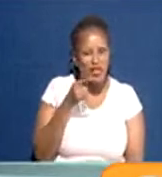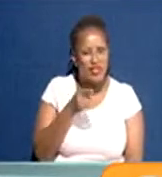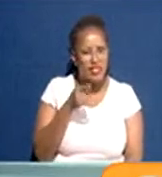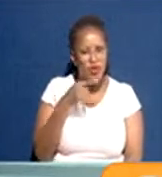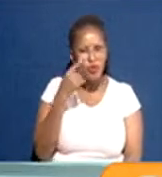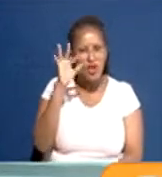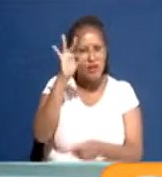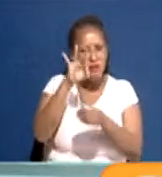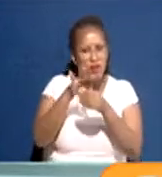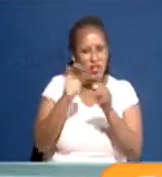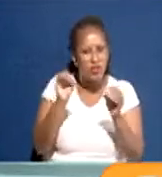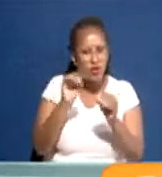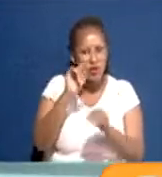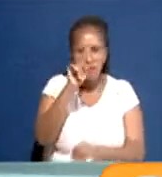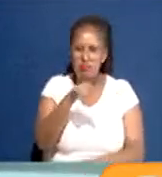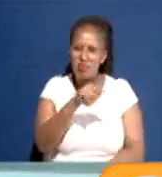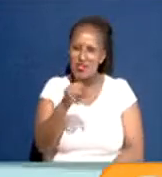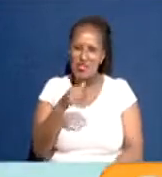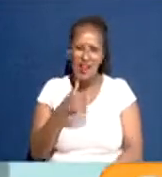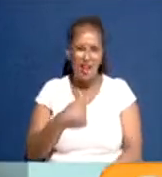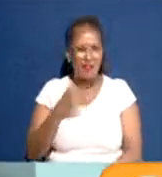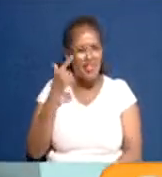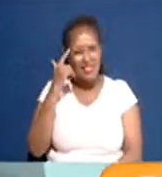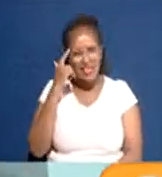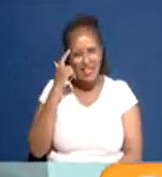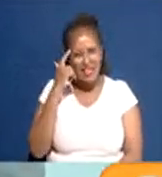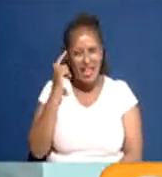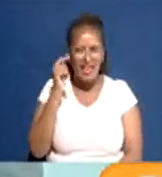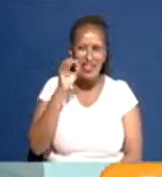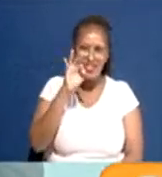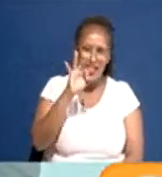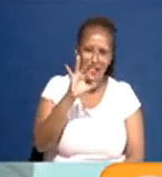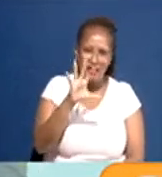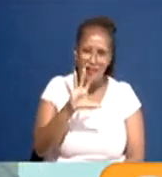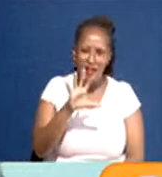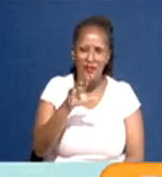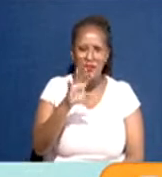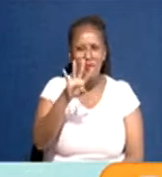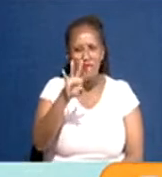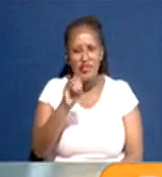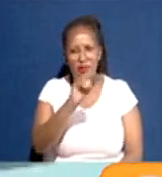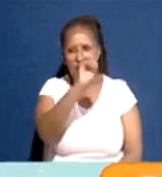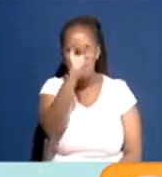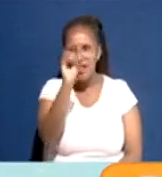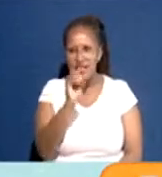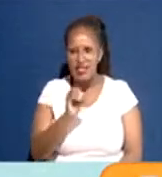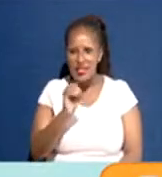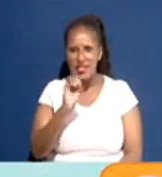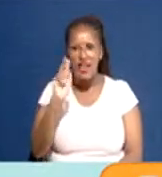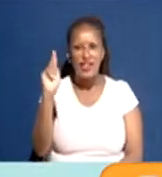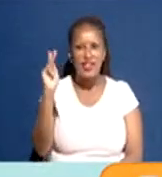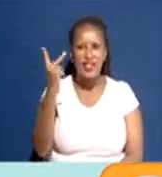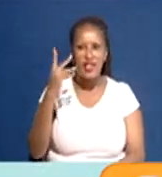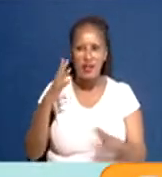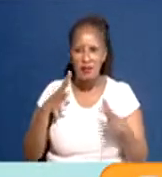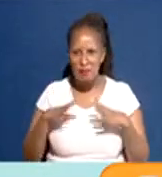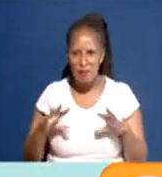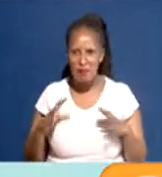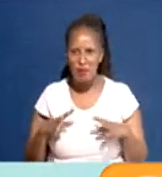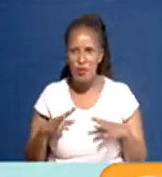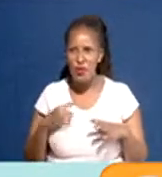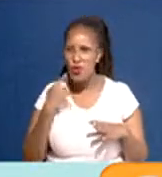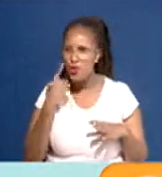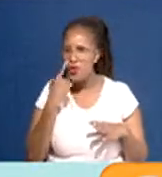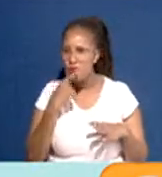makosa. About 35 almost 40% of the citizens of Kenya who